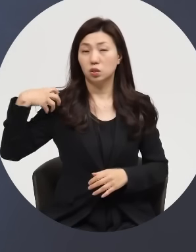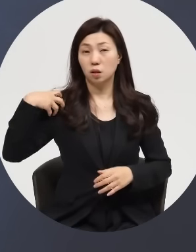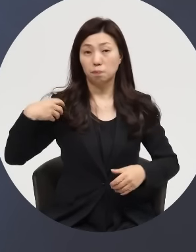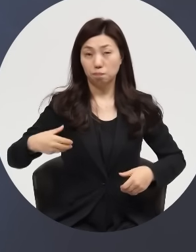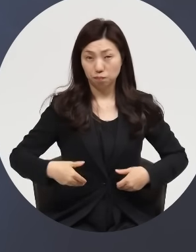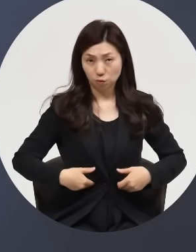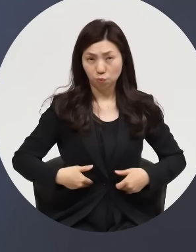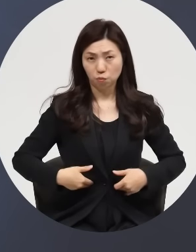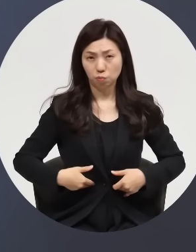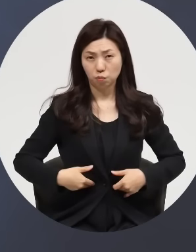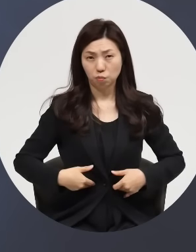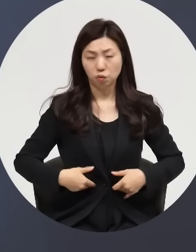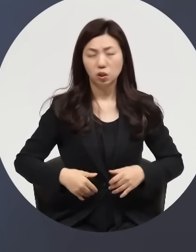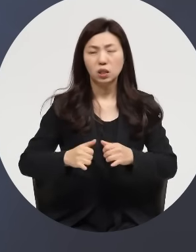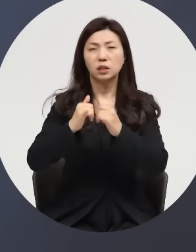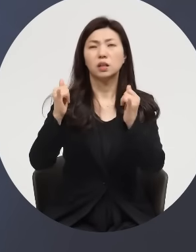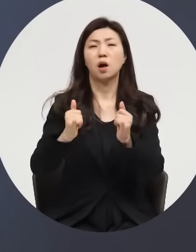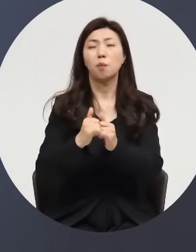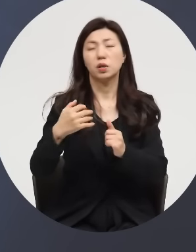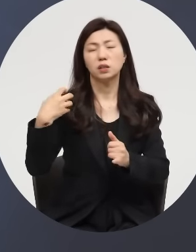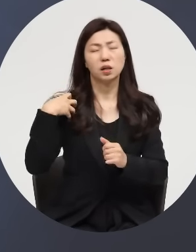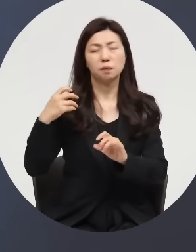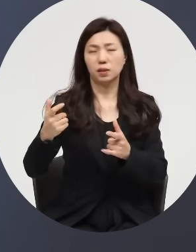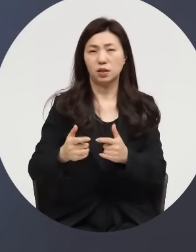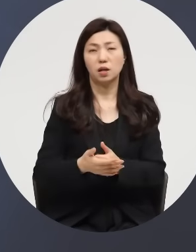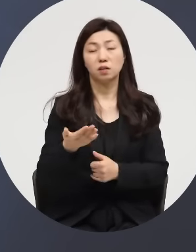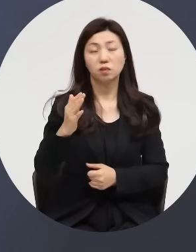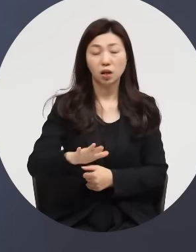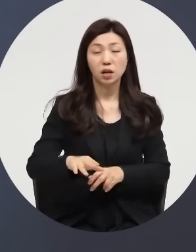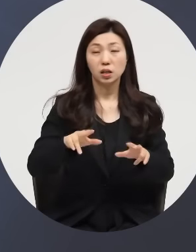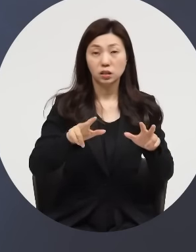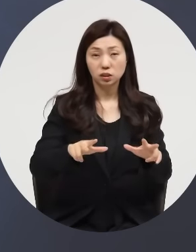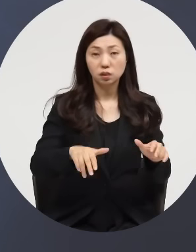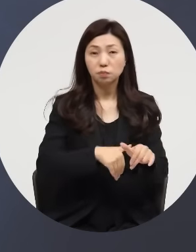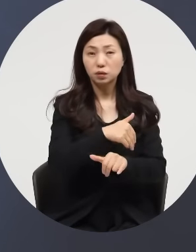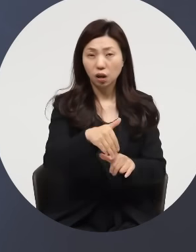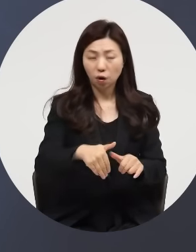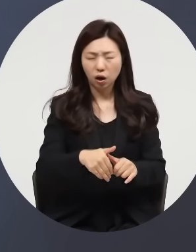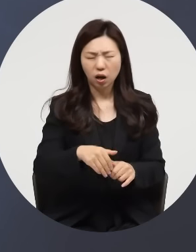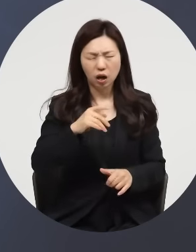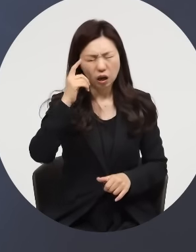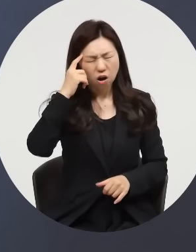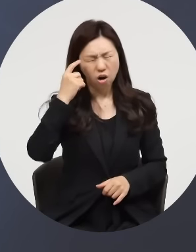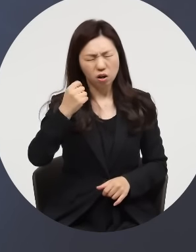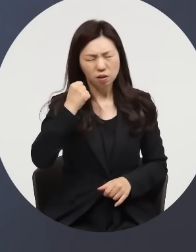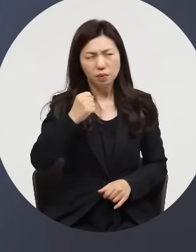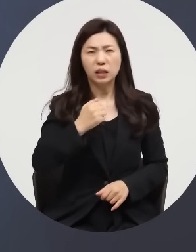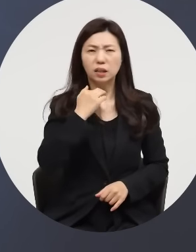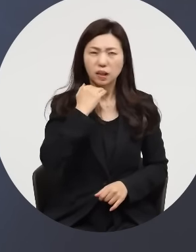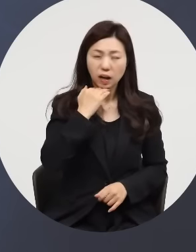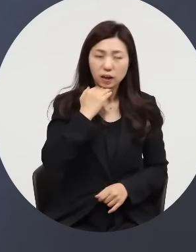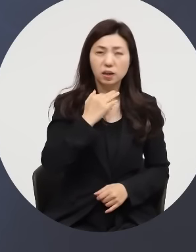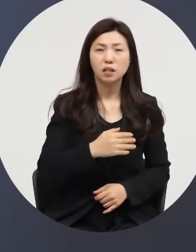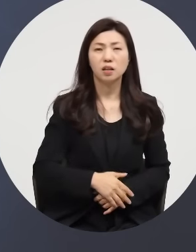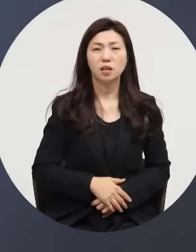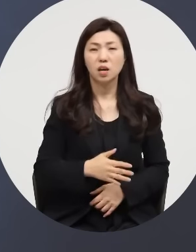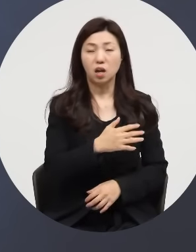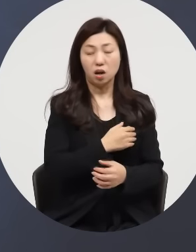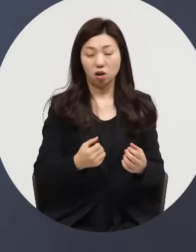일이지 사회가 책임져야 할 일이 아니에요. 그런데 자기 수준의 지금 정신력이과